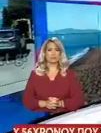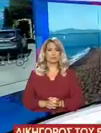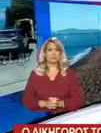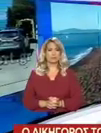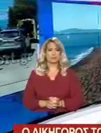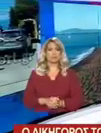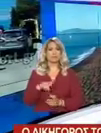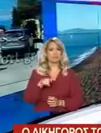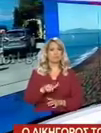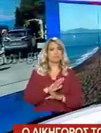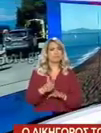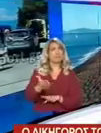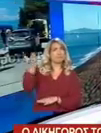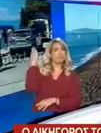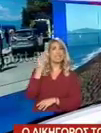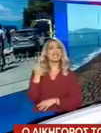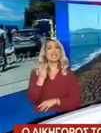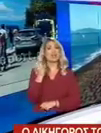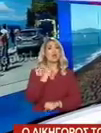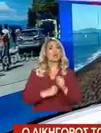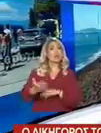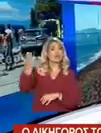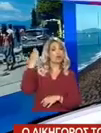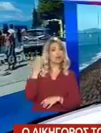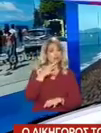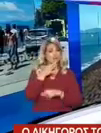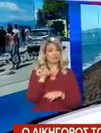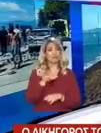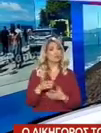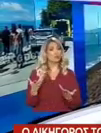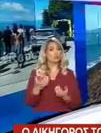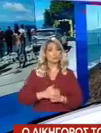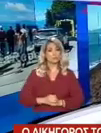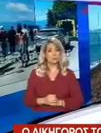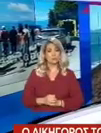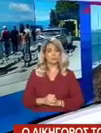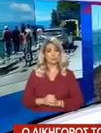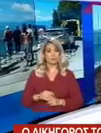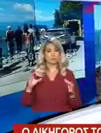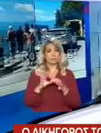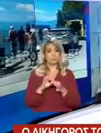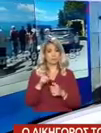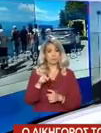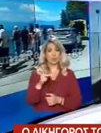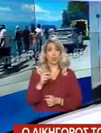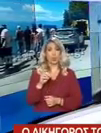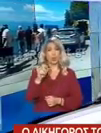23 χρόνια, έτσι, όχι, συγγνώμη, 33 χρόνια. Για να τον δούμε τον κύριο Κούγια. Σαν χτες. Σαν